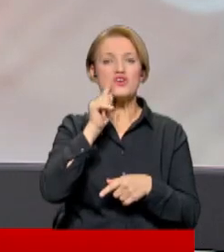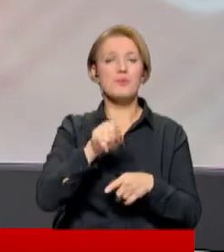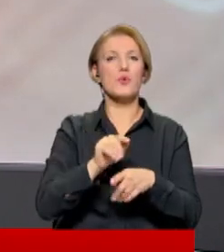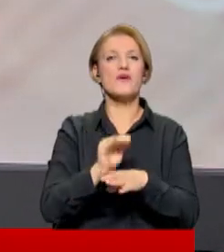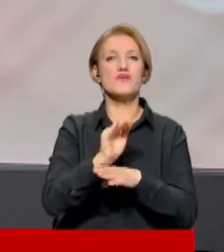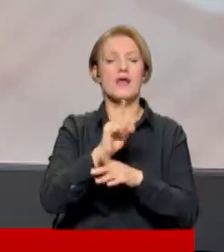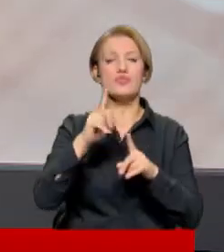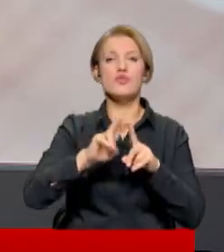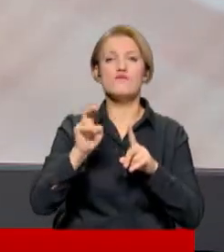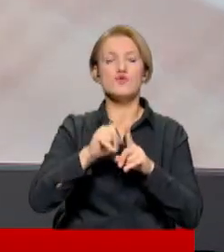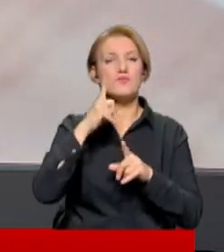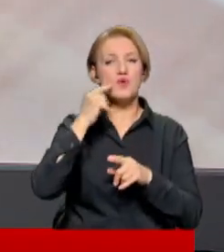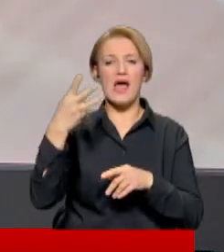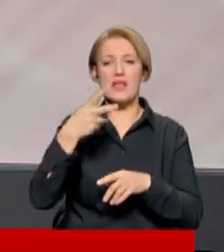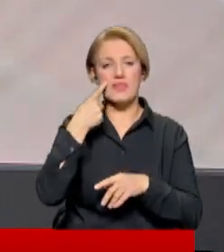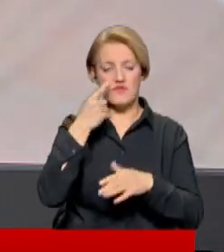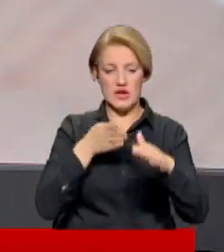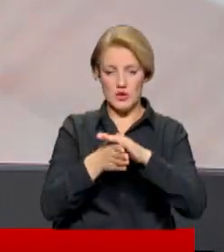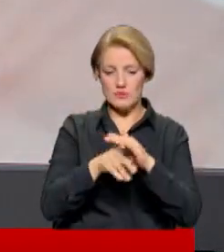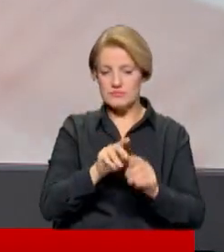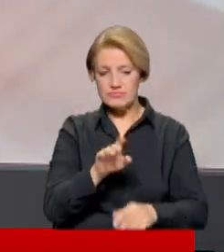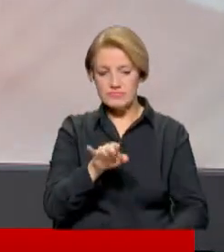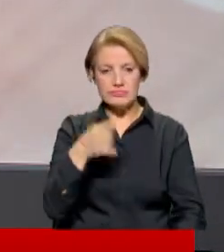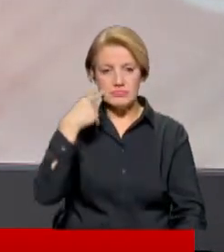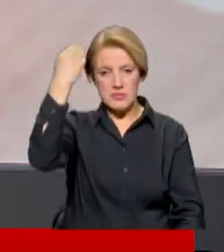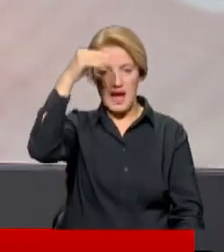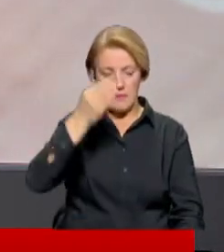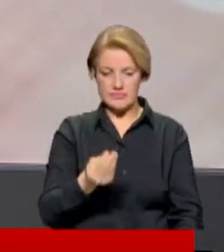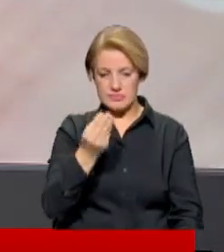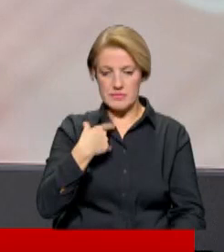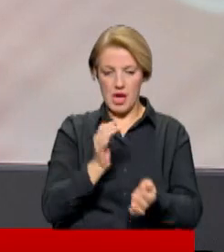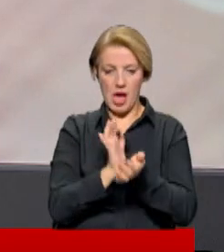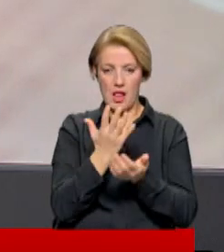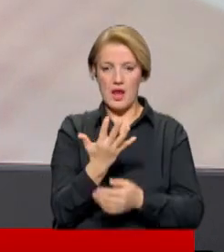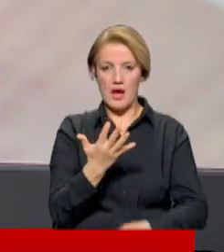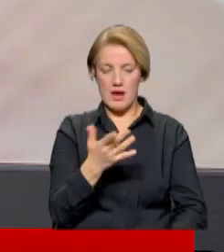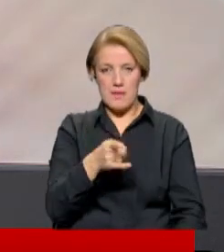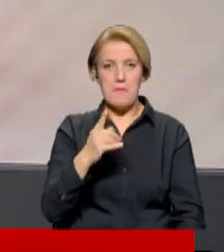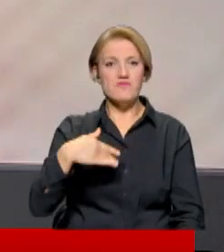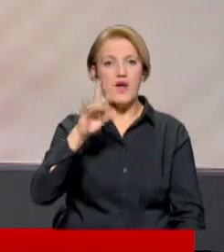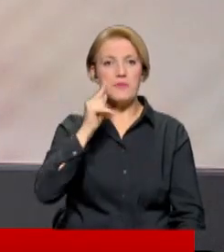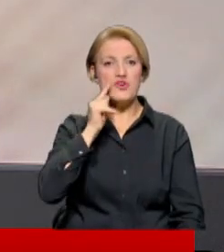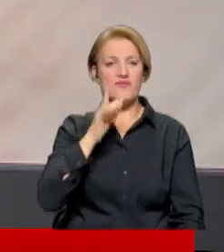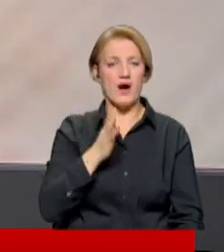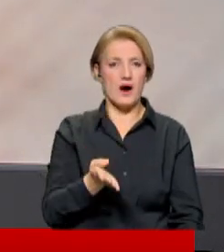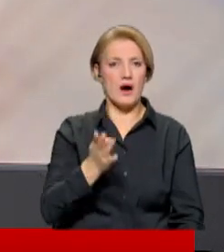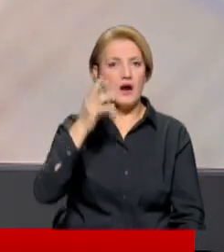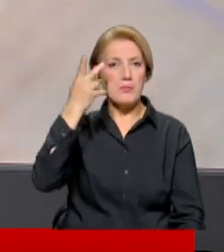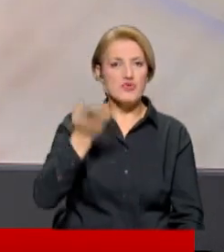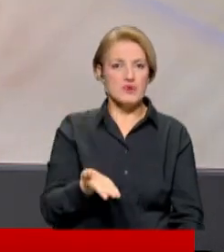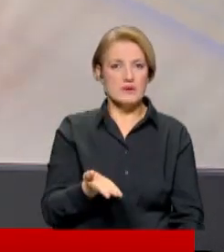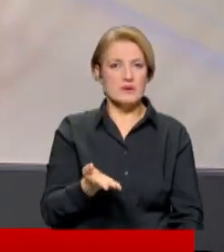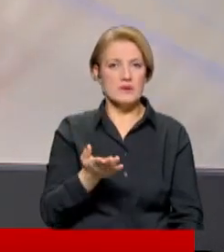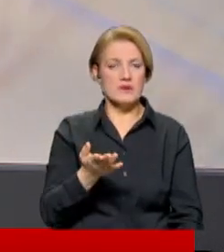nüfus müdürlüğüne e-devlet'ten giriyorsunuz bakıyorsunuz yabancılar Nüfus Müdürlüğü'ne gidiyorsunuz biz bu durumu ne yapacağız Ne arıyor bu kişiler benim evimde denildiğinde